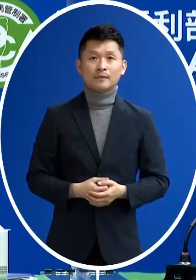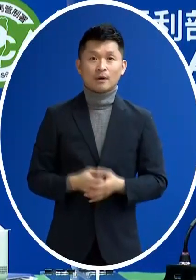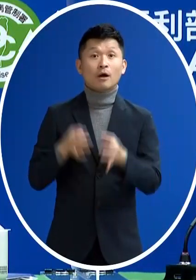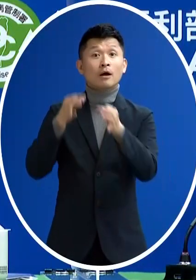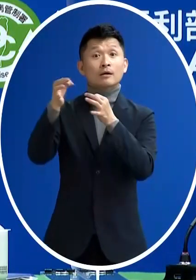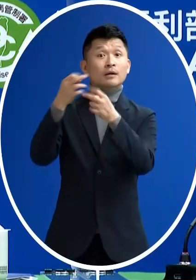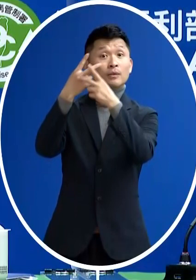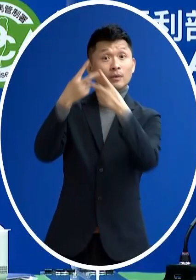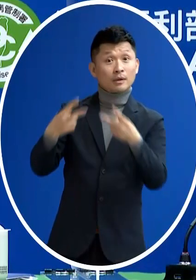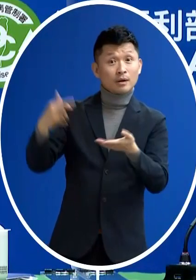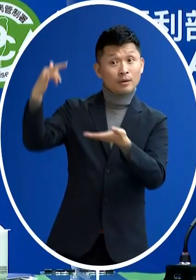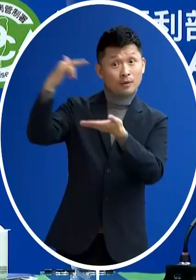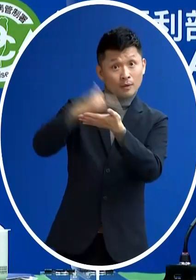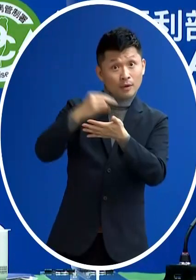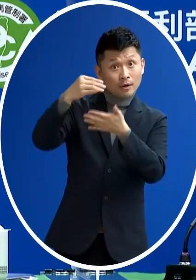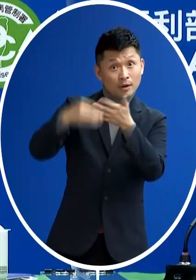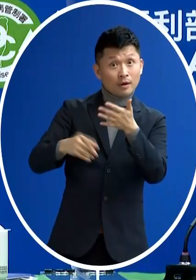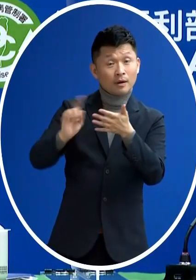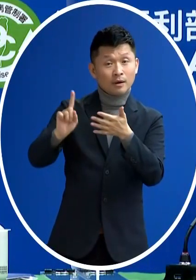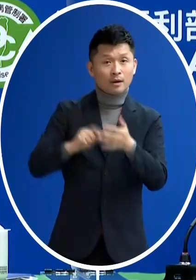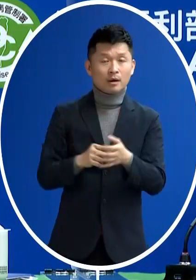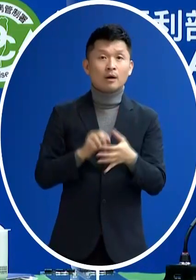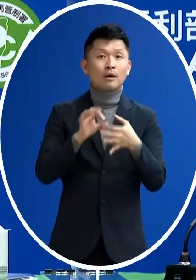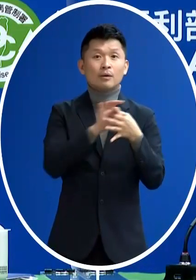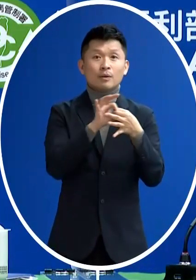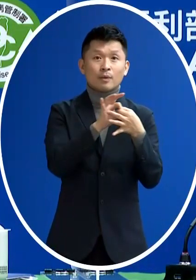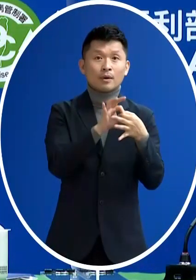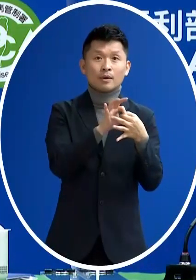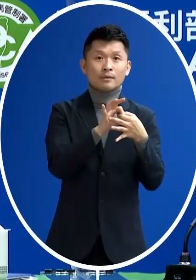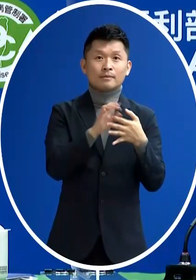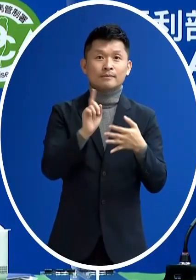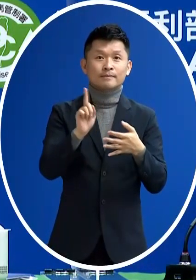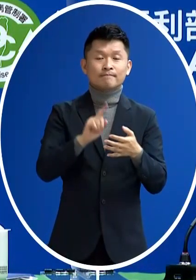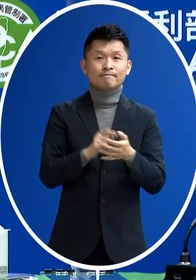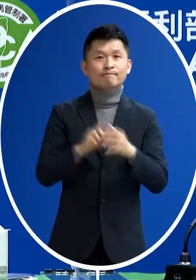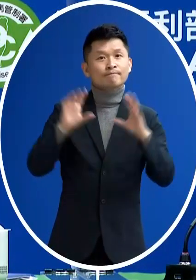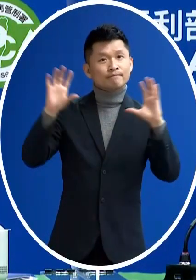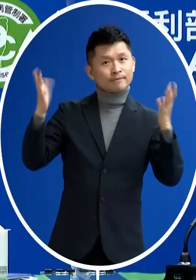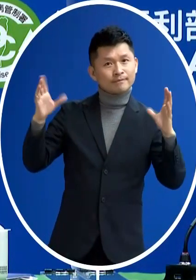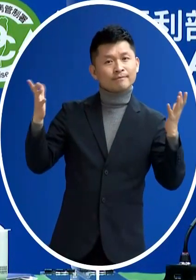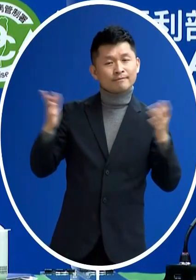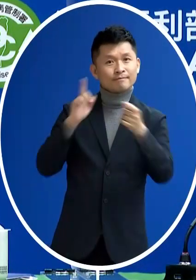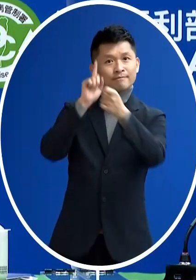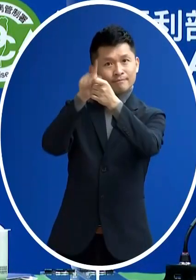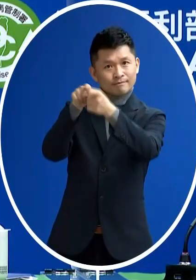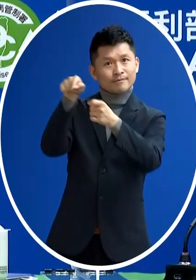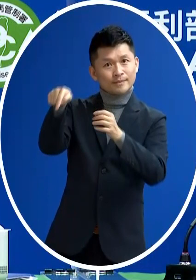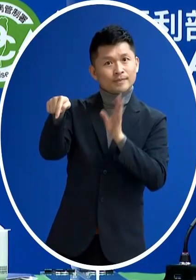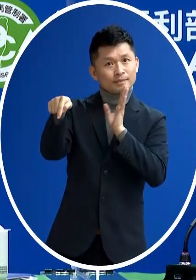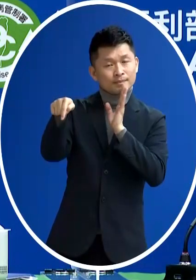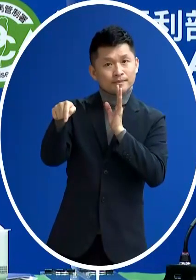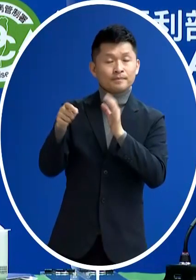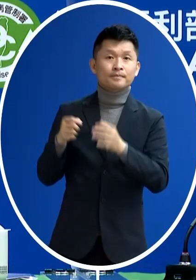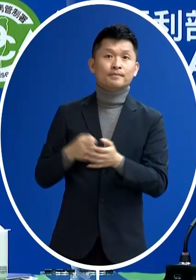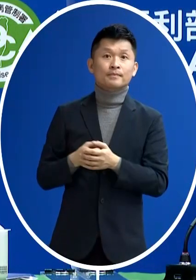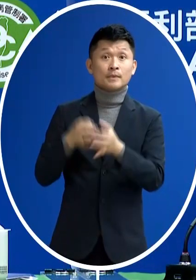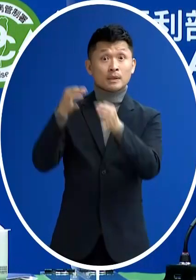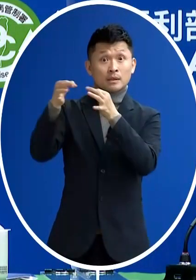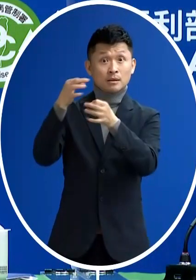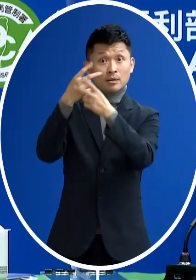商务客细节可以先透露吗？ 相关的，我们是这样的一个大方向跟原则。好，那是商务框的